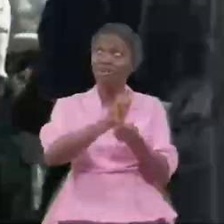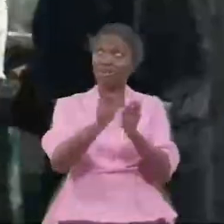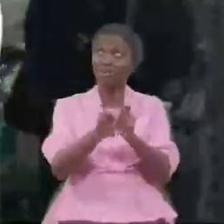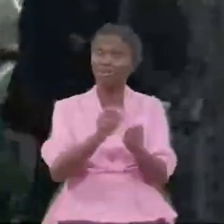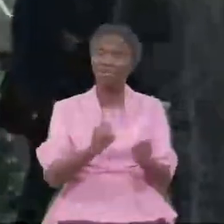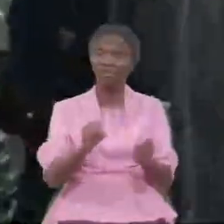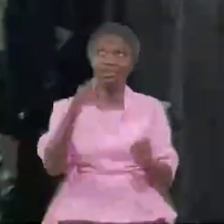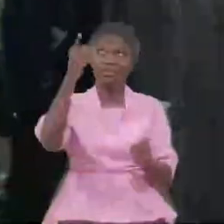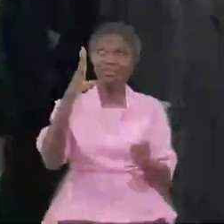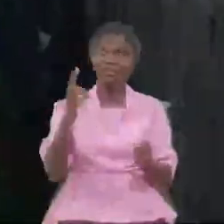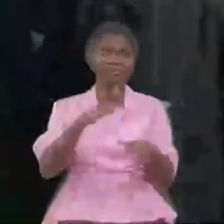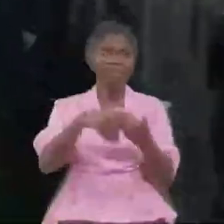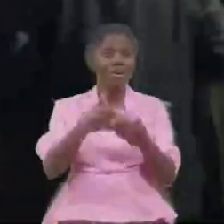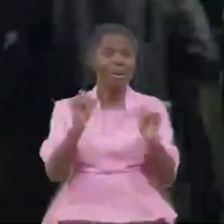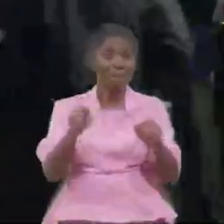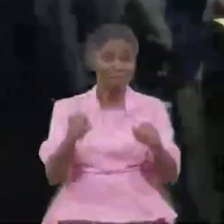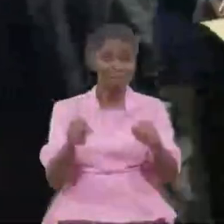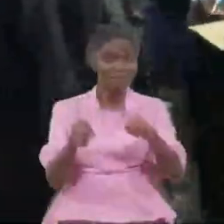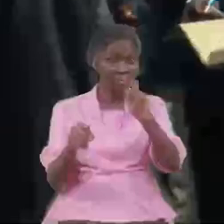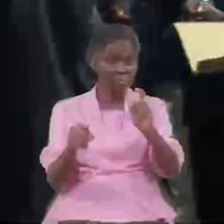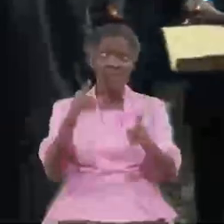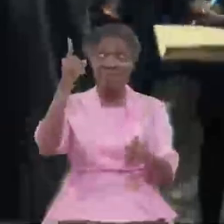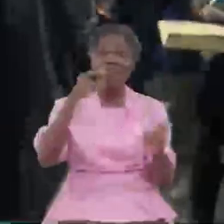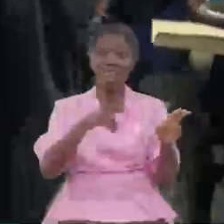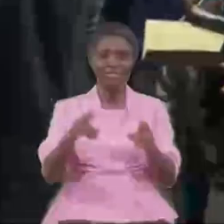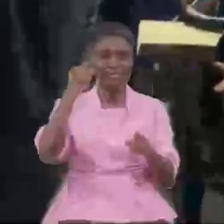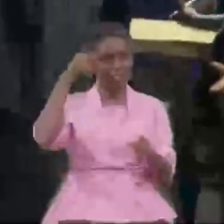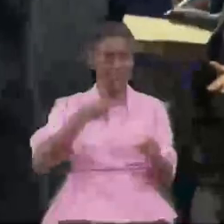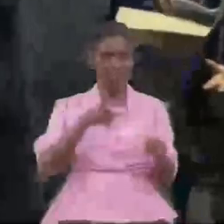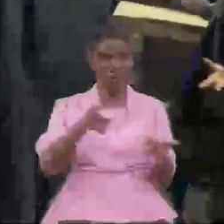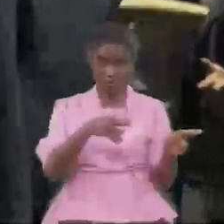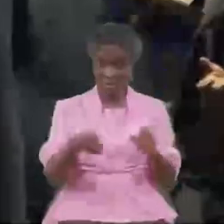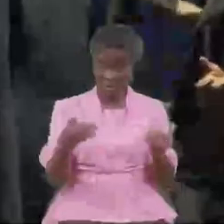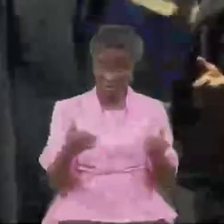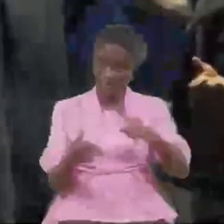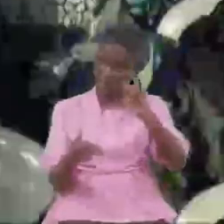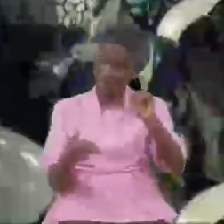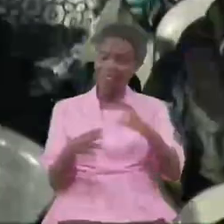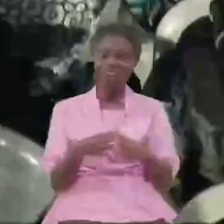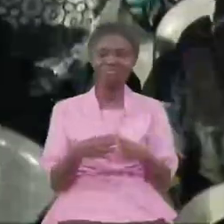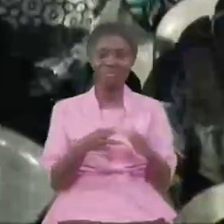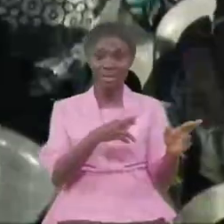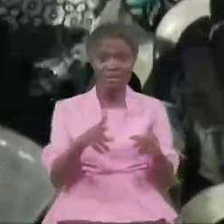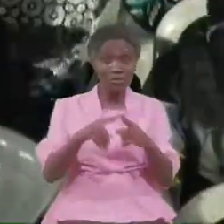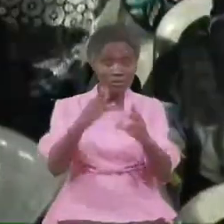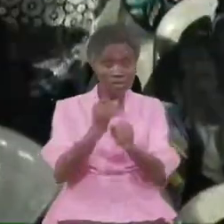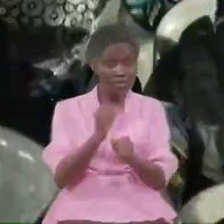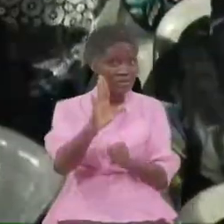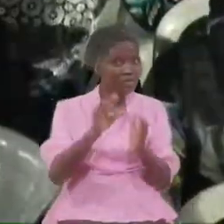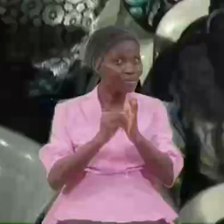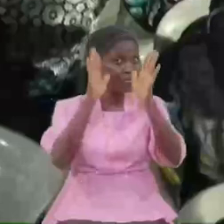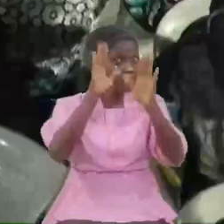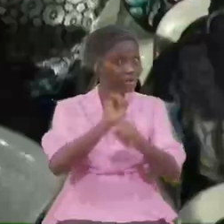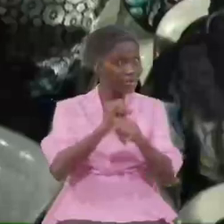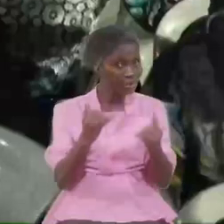Sommes-nous prêts pour le Dieu inchangeable de toute possibilité? Sommes-nous prêts pour lui? Vous êtes prêts? Vous êtes